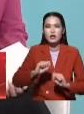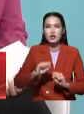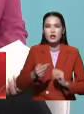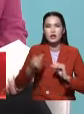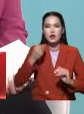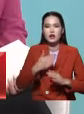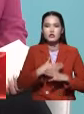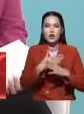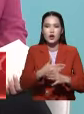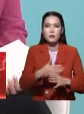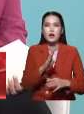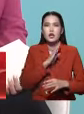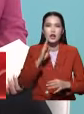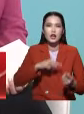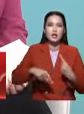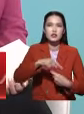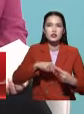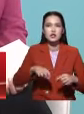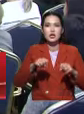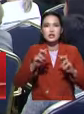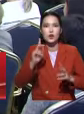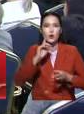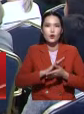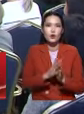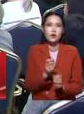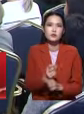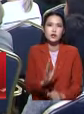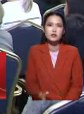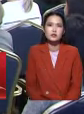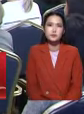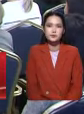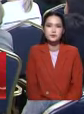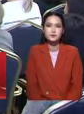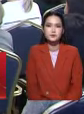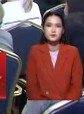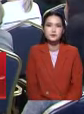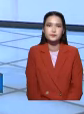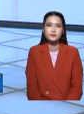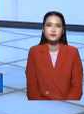нәзік жандылардың ғылыммен айналысуына жағдай жасайды. Дәрібек Бақытбек, Сүндет Оралбек, Астана Таймс.